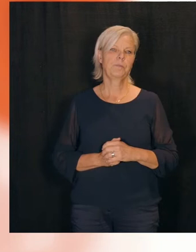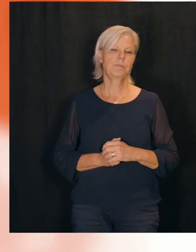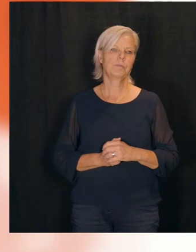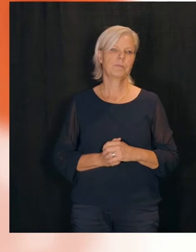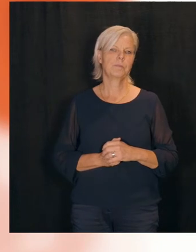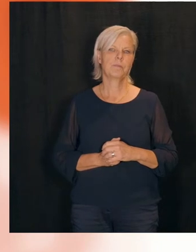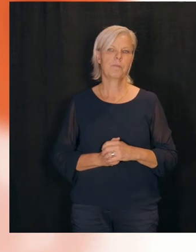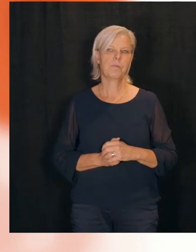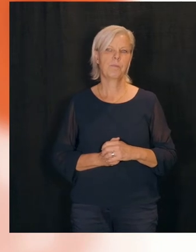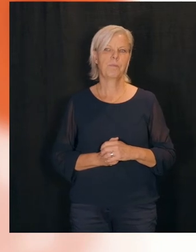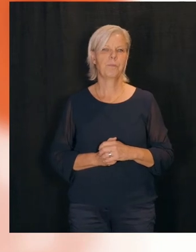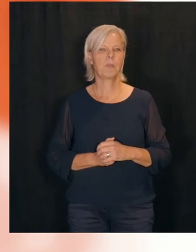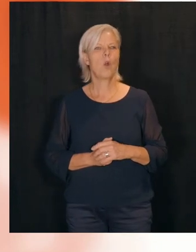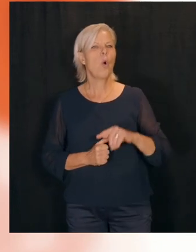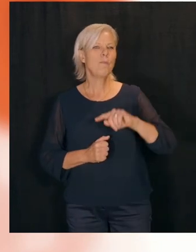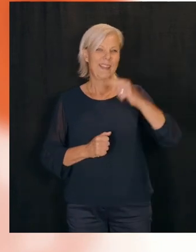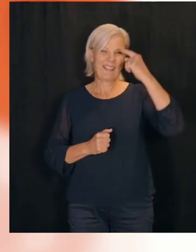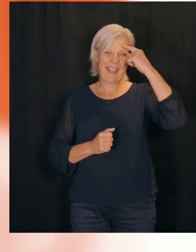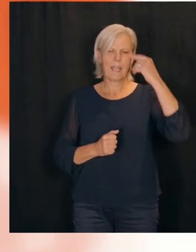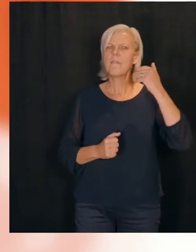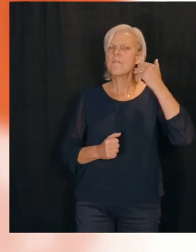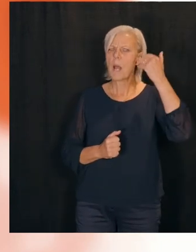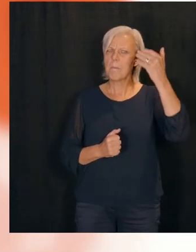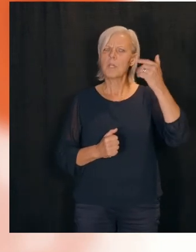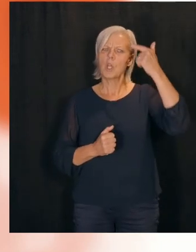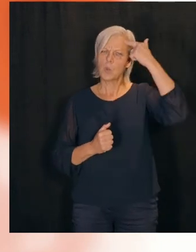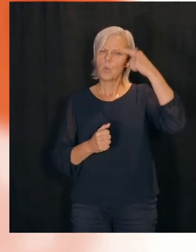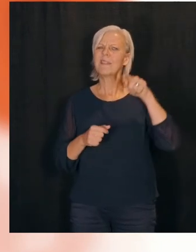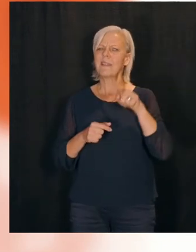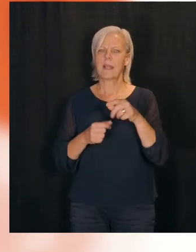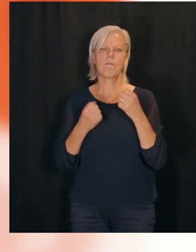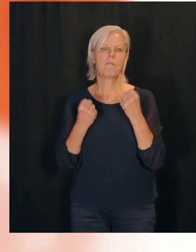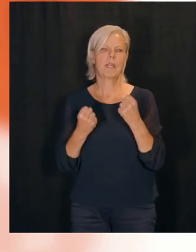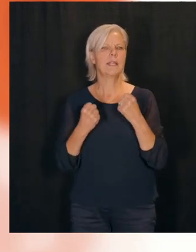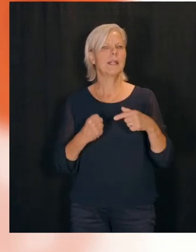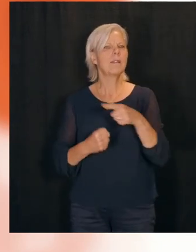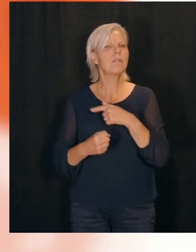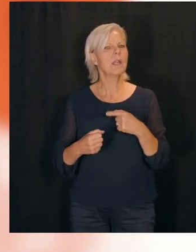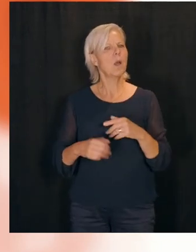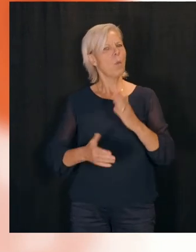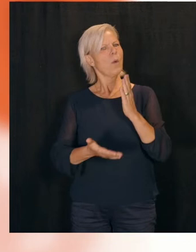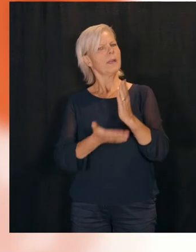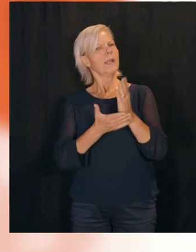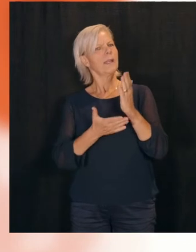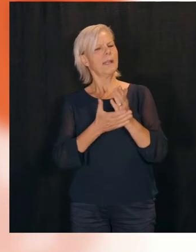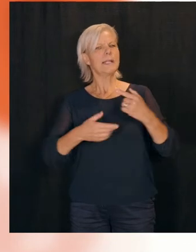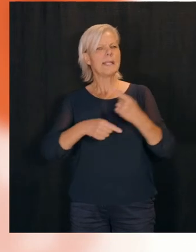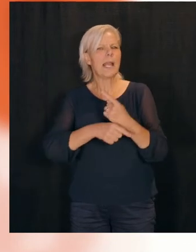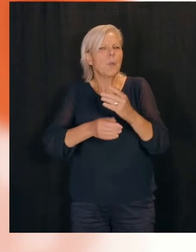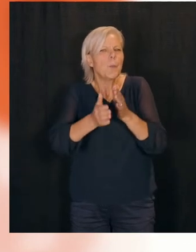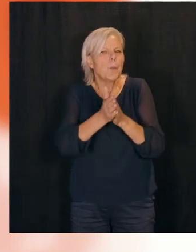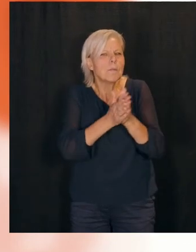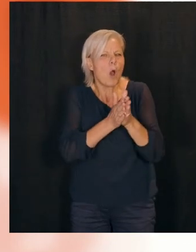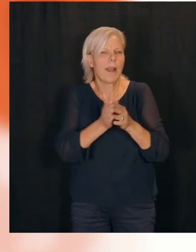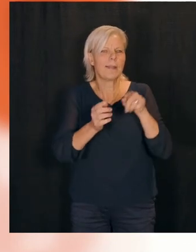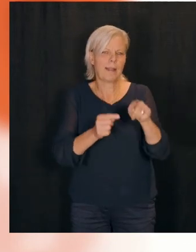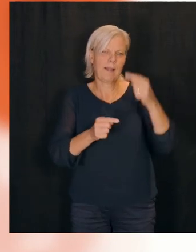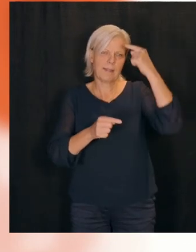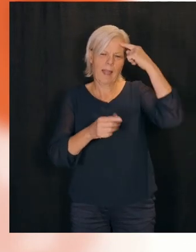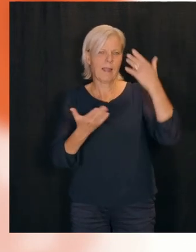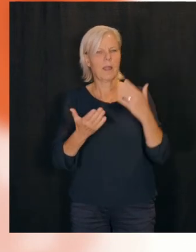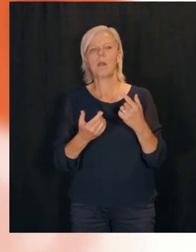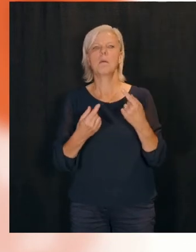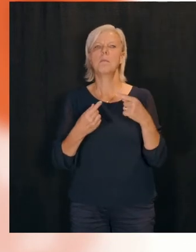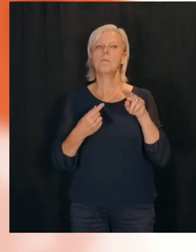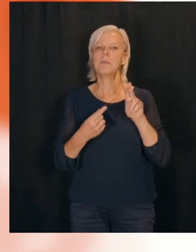När vi blickar framåt så tror jag att det blir viktigt att på riktigt utmana det här tankemönstret av norm och